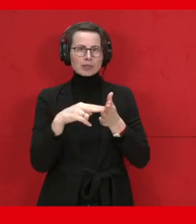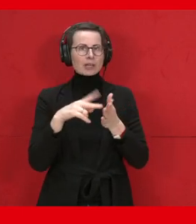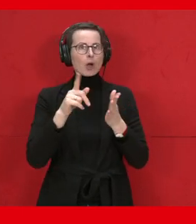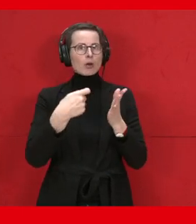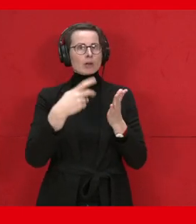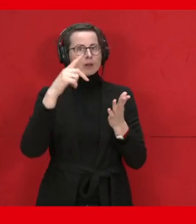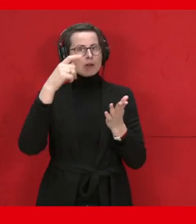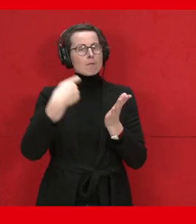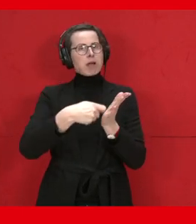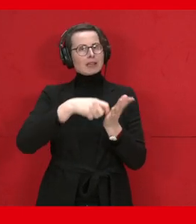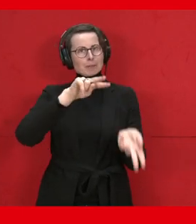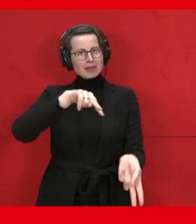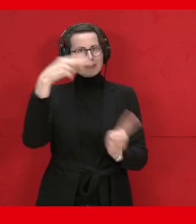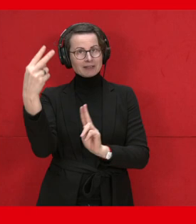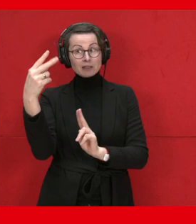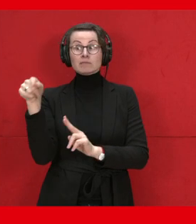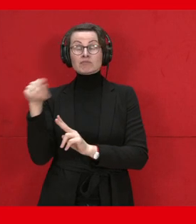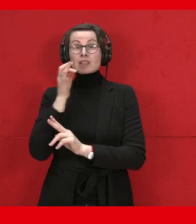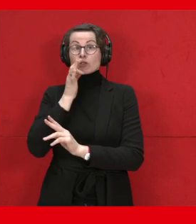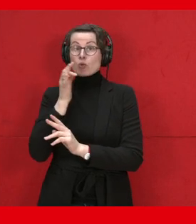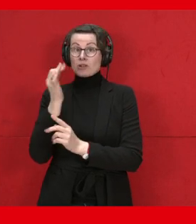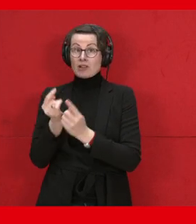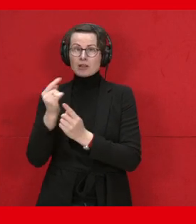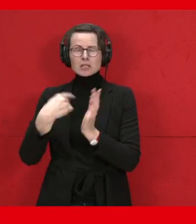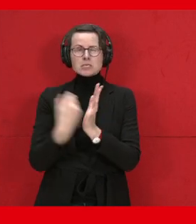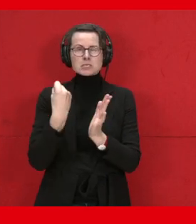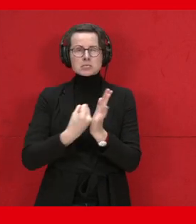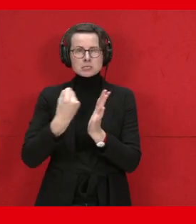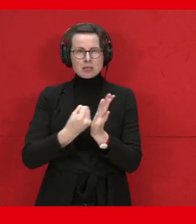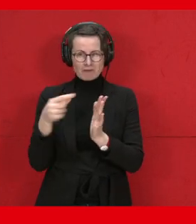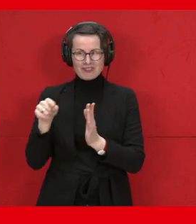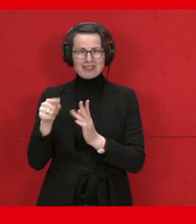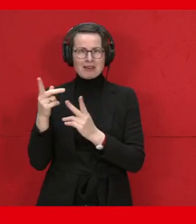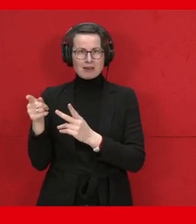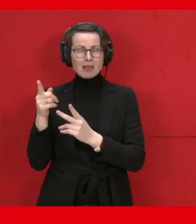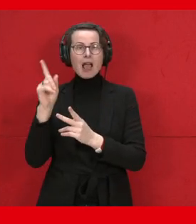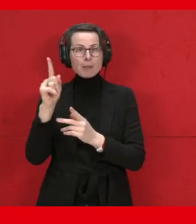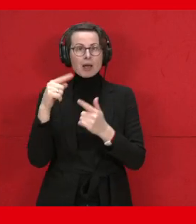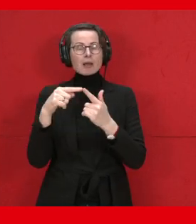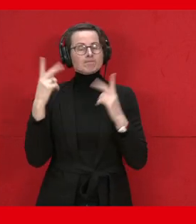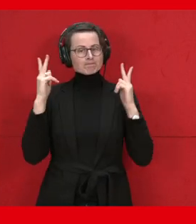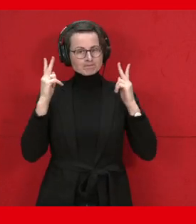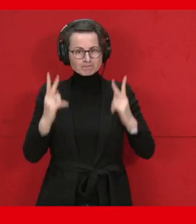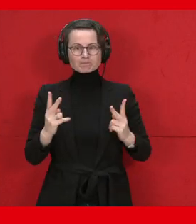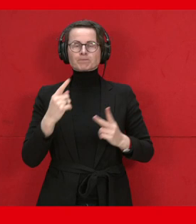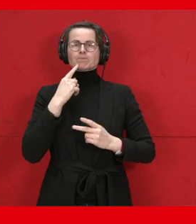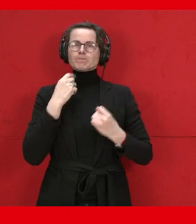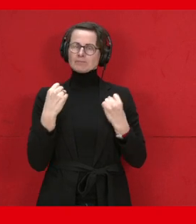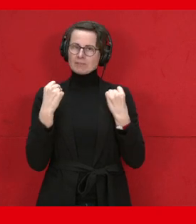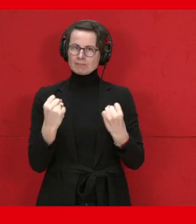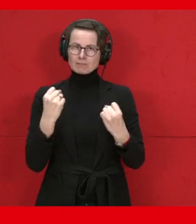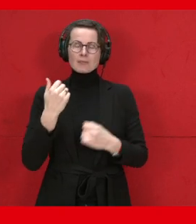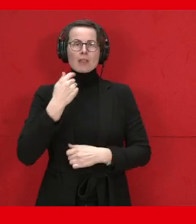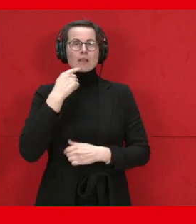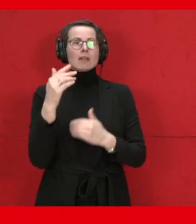Daran hat die junge Generation garantiert einen großen Anteil. Aber ein entscheidender Schritt war jetzt das Bekenntnis zur Klimaneutralität